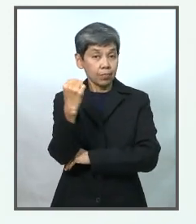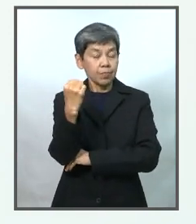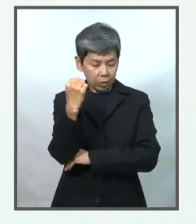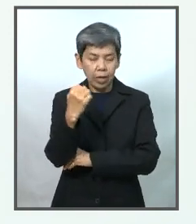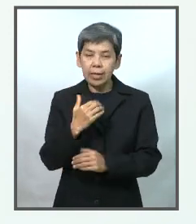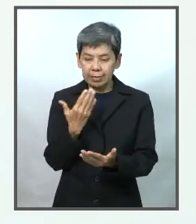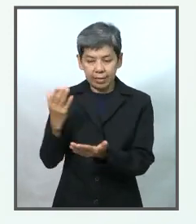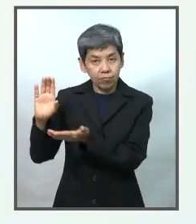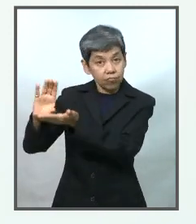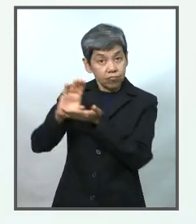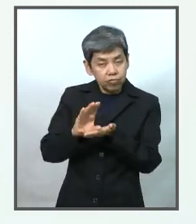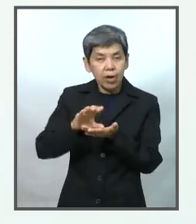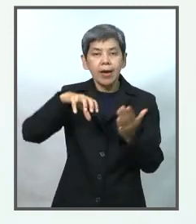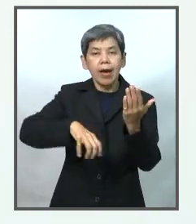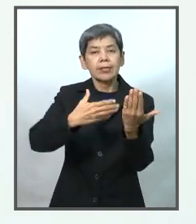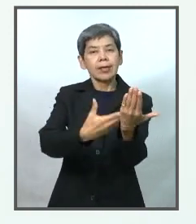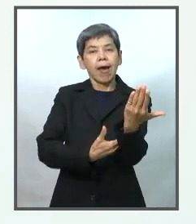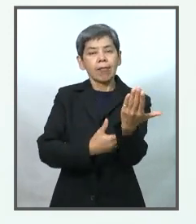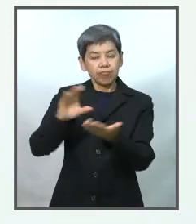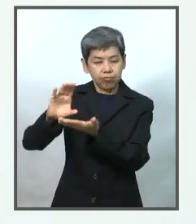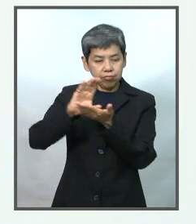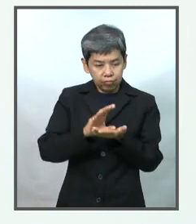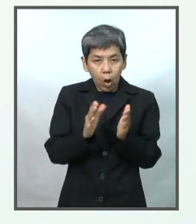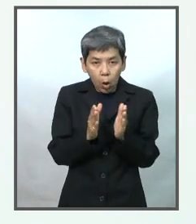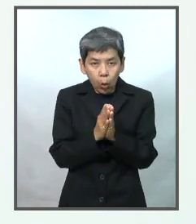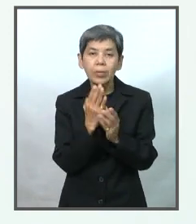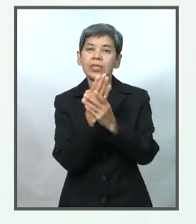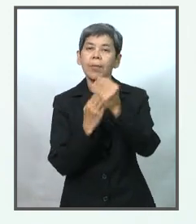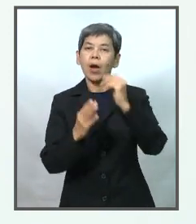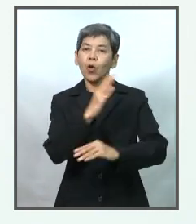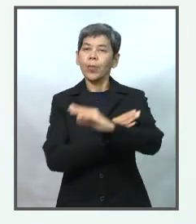ราะห์แห่งประเทศไทยเนี่ยได้งบประมาณมาจากกองสลากเนี่ยนะครับแล้วก็ร่วมกับส